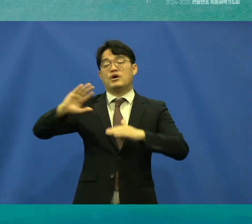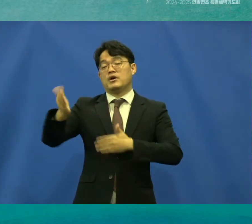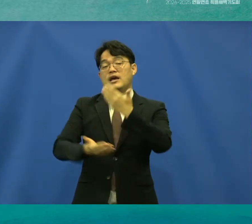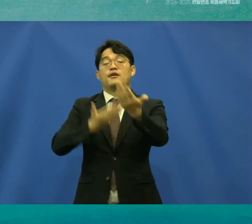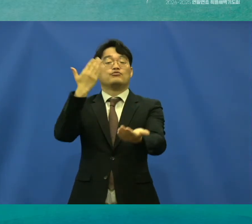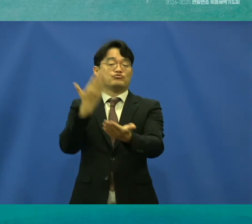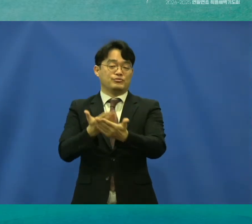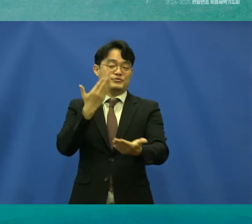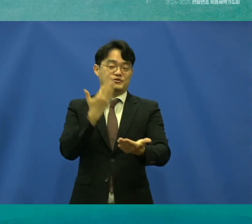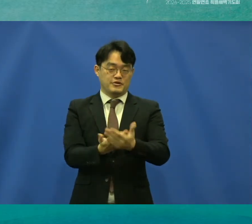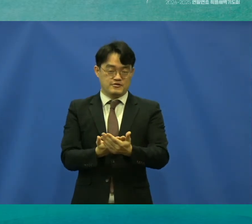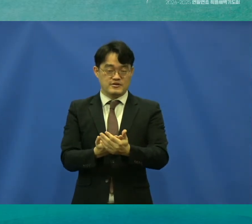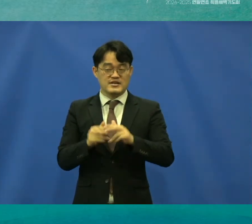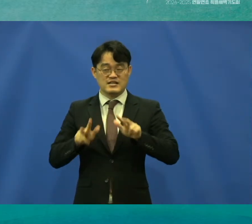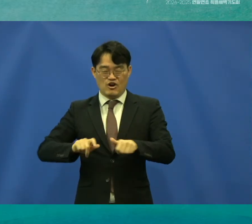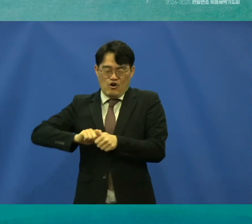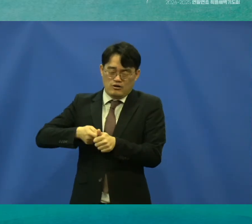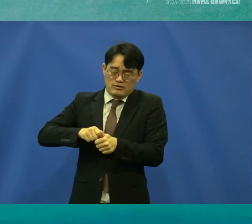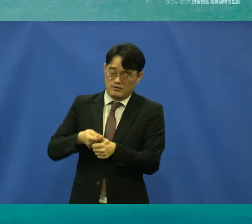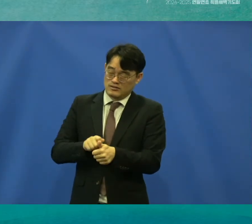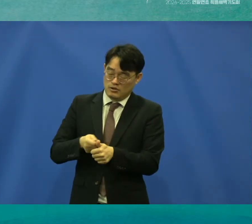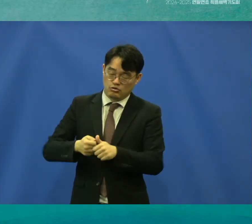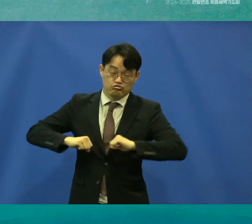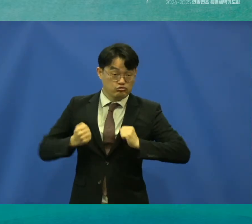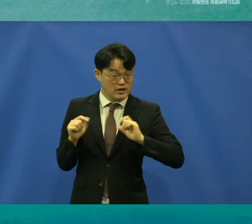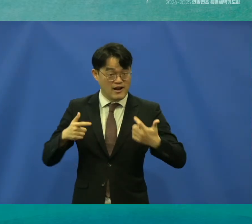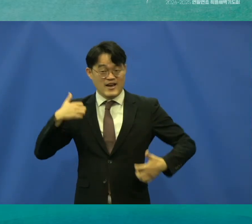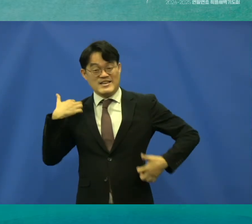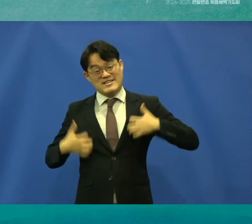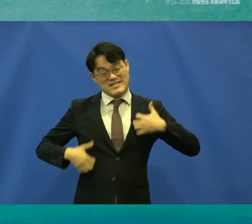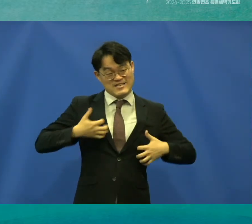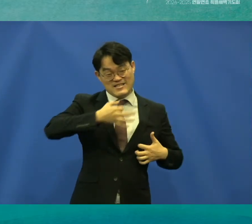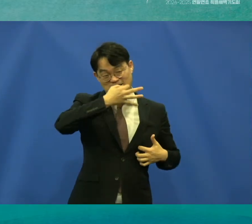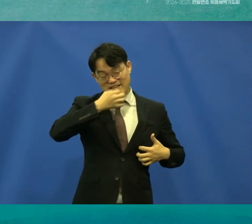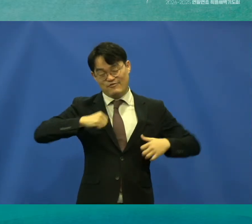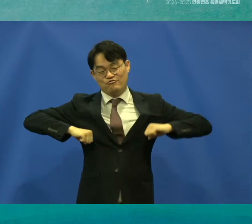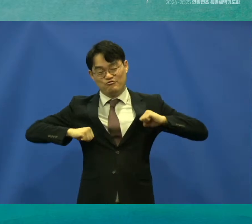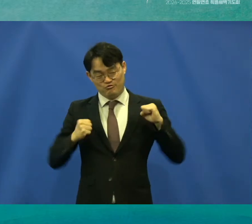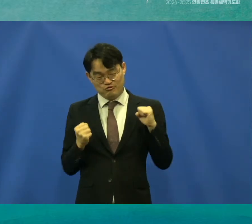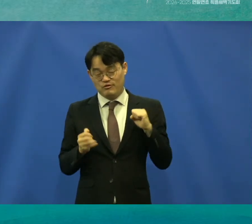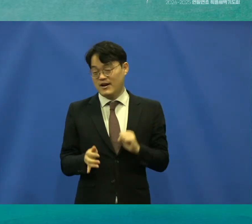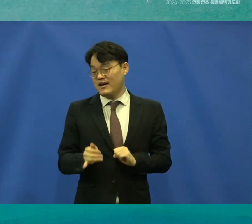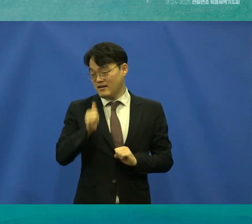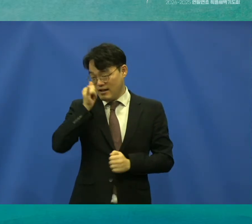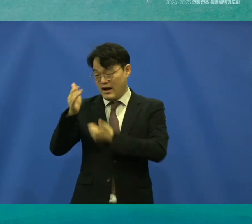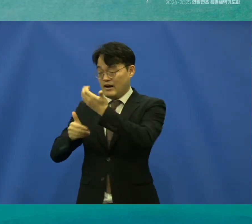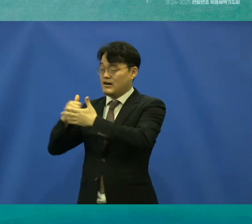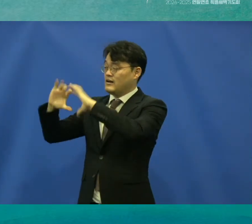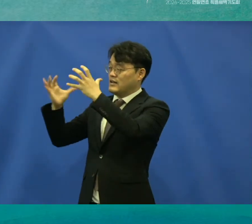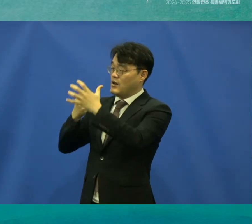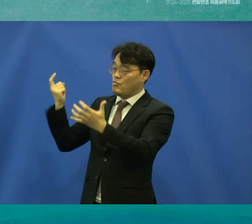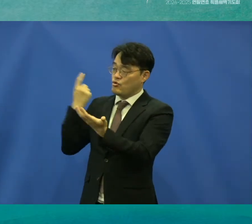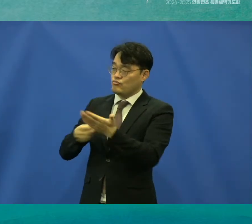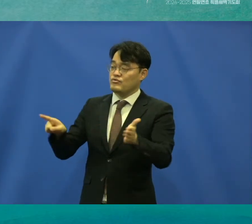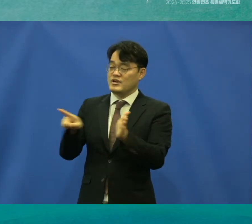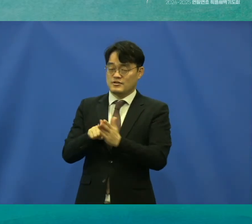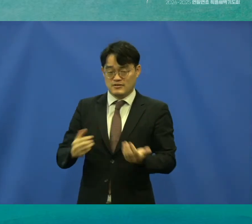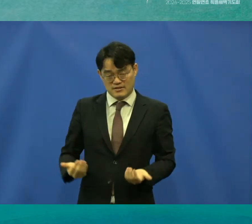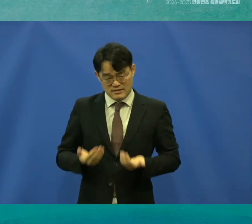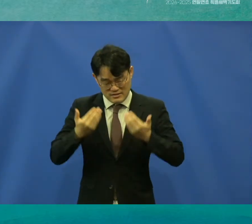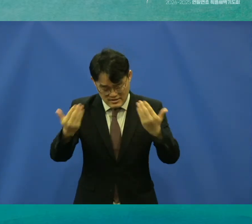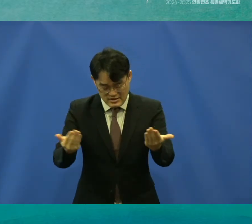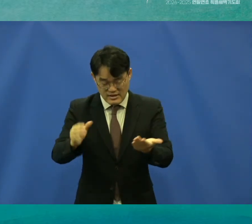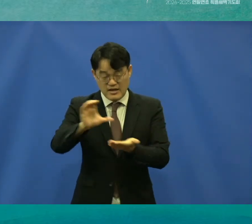주시옵소서. 억지로 순종이 아니라 기쁨으로 순종하는 하나님의 나라 복음을 위해서 우리의 삶을 온전히 드리는 원색적